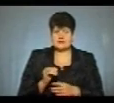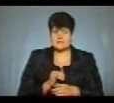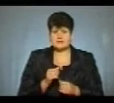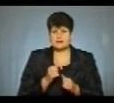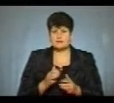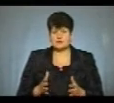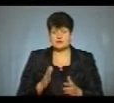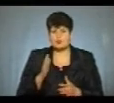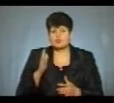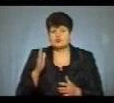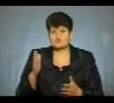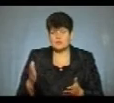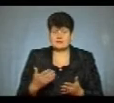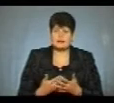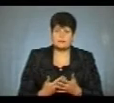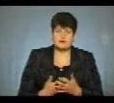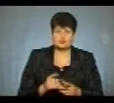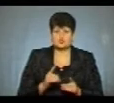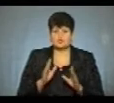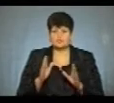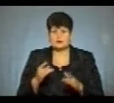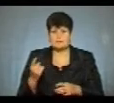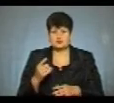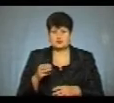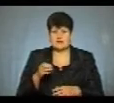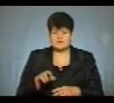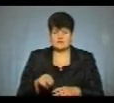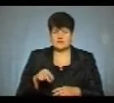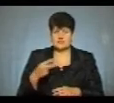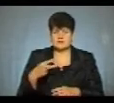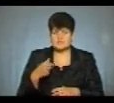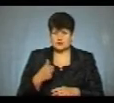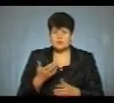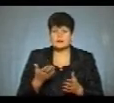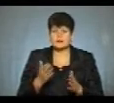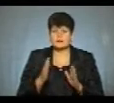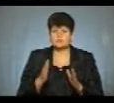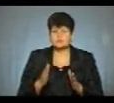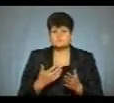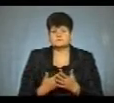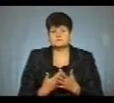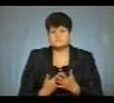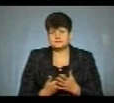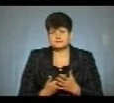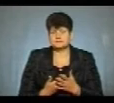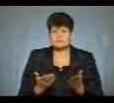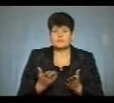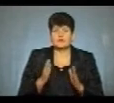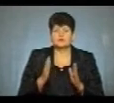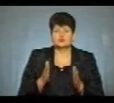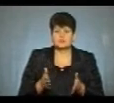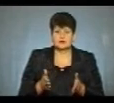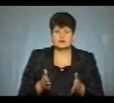не можемо прогнозувати, напевно, що буде 1 травня 2020 року, яка буде модель, чи, скажімо,